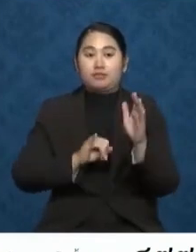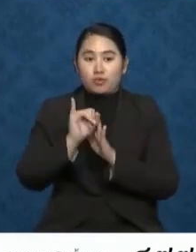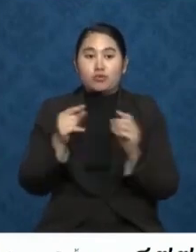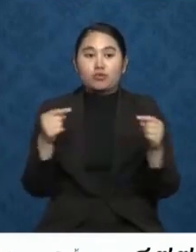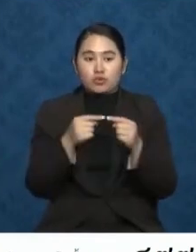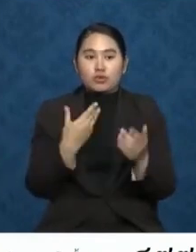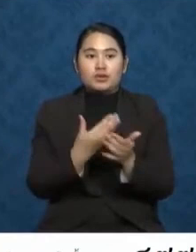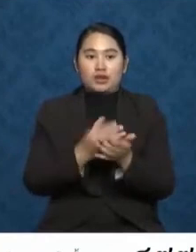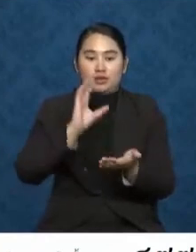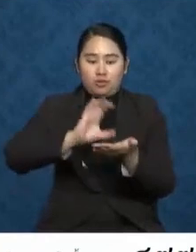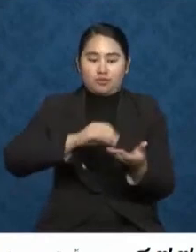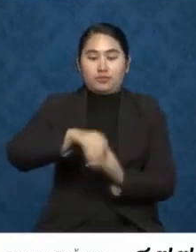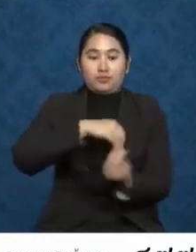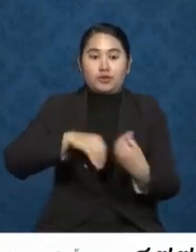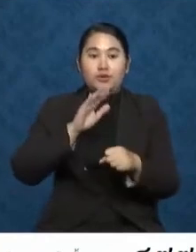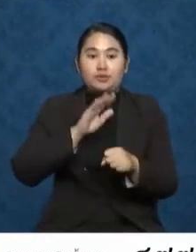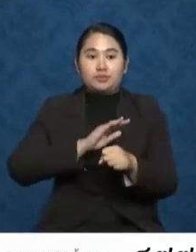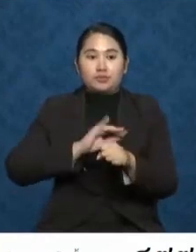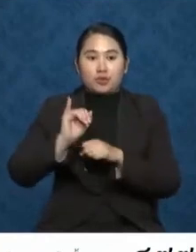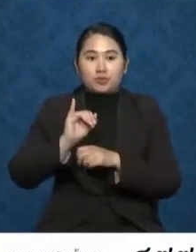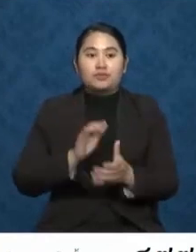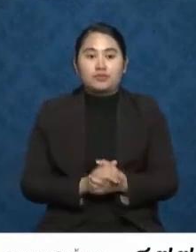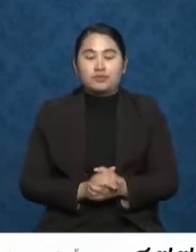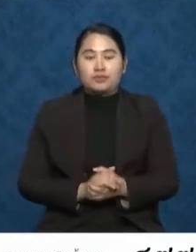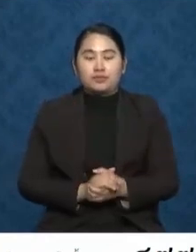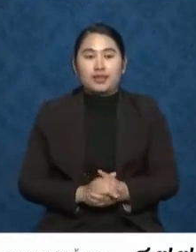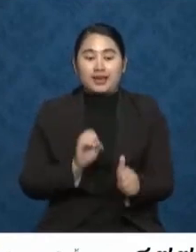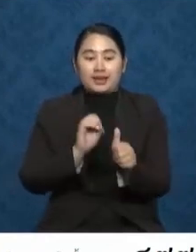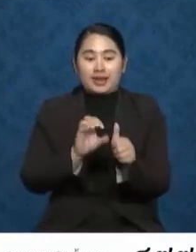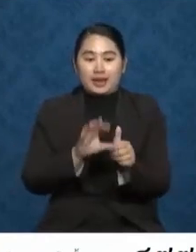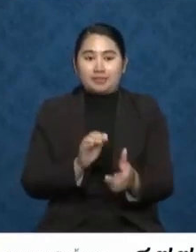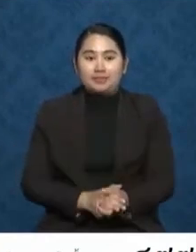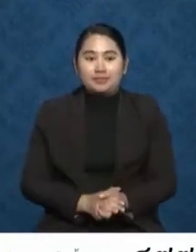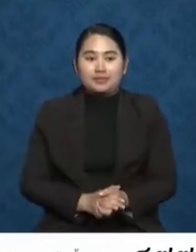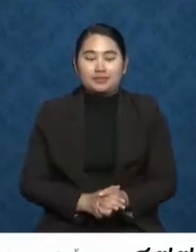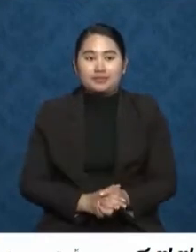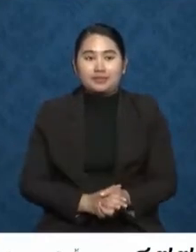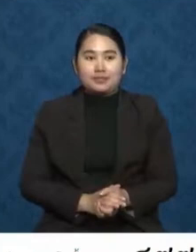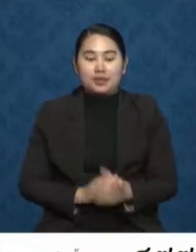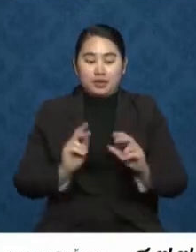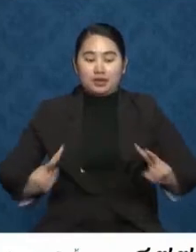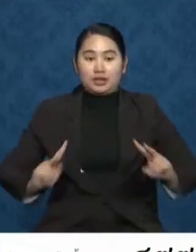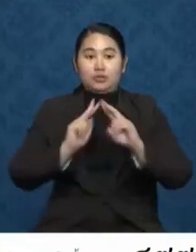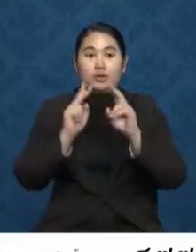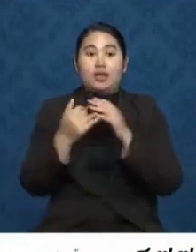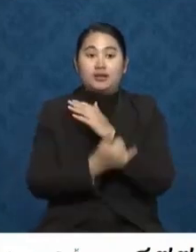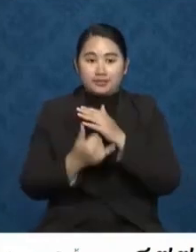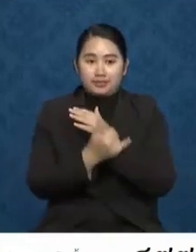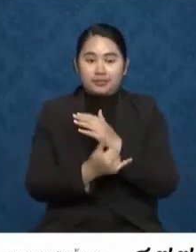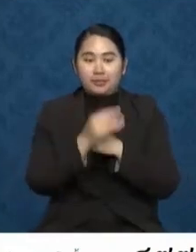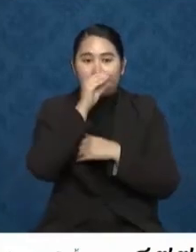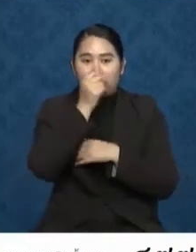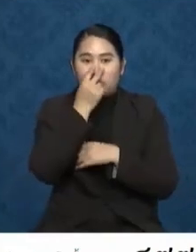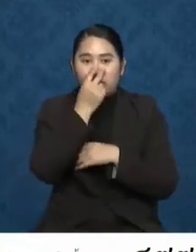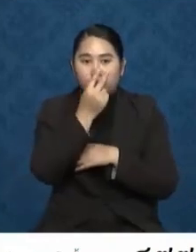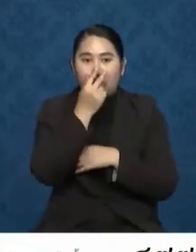และใช้งบประมาณอย่างมีประสิทธิภาพขออนุญาตเสนอนะครับท่านรองกระทรวงการต่างประเทศลองกลับไ